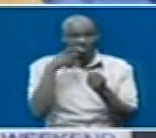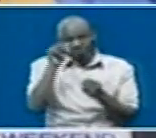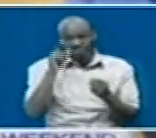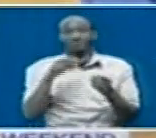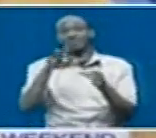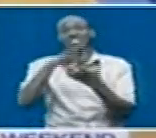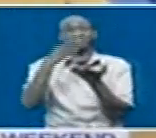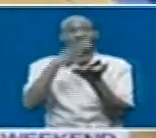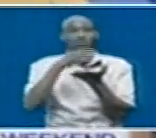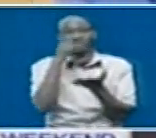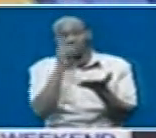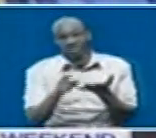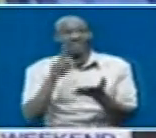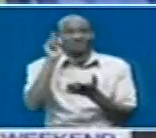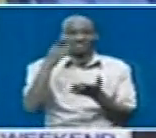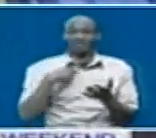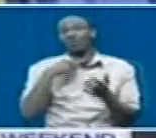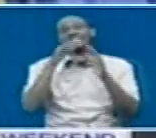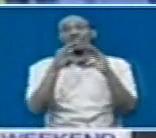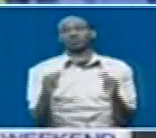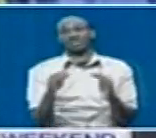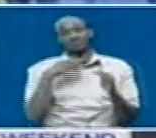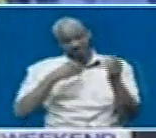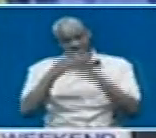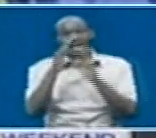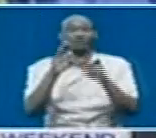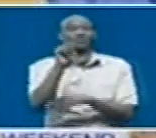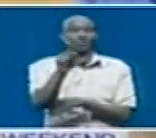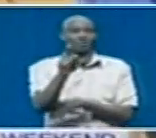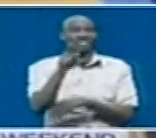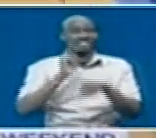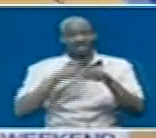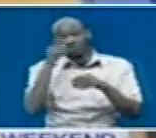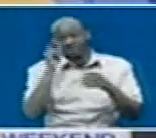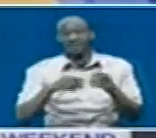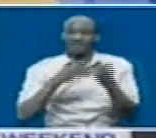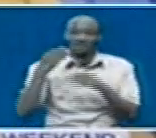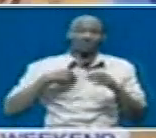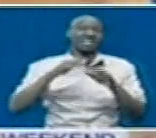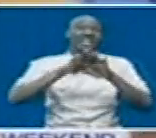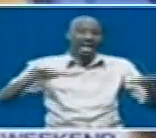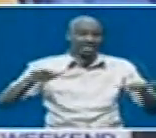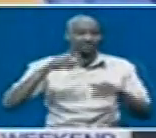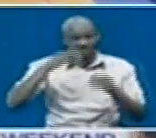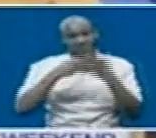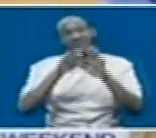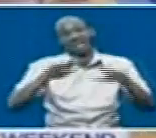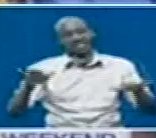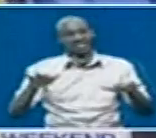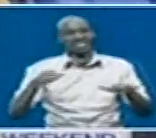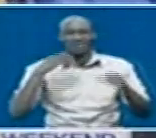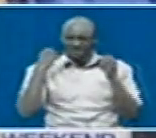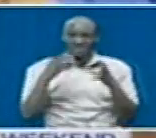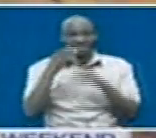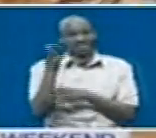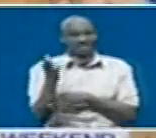chipsi, wamwambia kwanza nitaka nyumba, akununulie hiyo nyumba. Wamwambia tena ninunulia shamba, akununulie shamba. Vitu